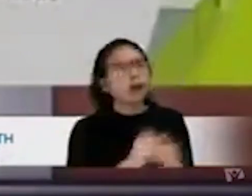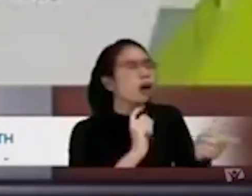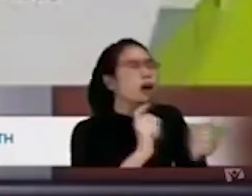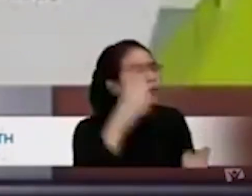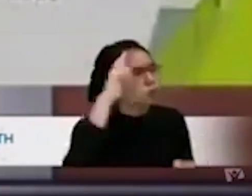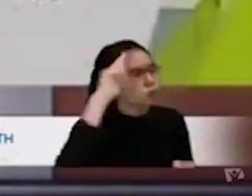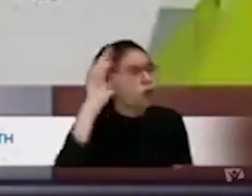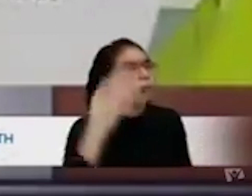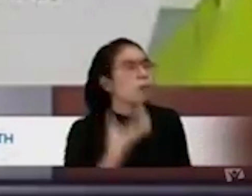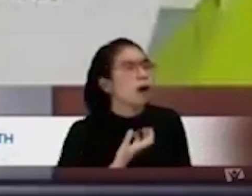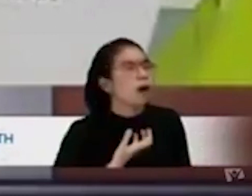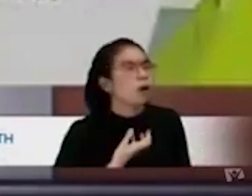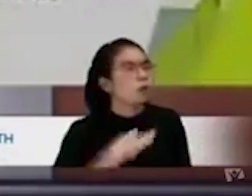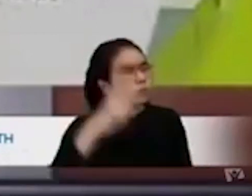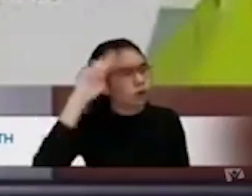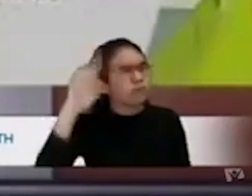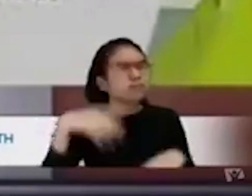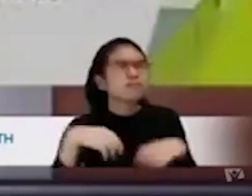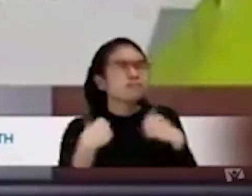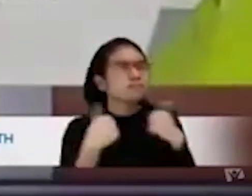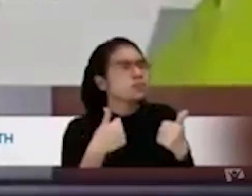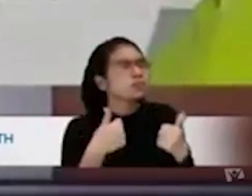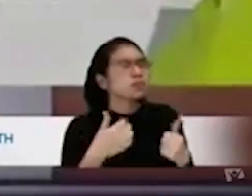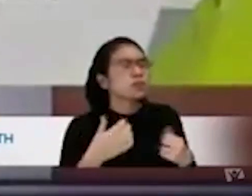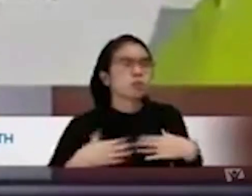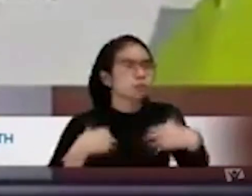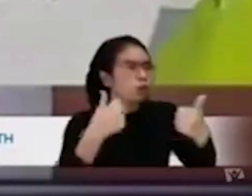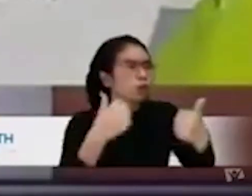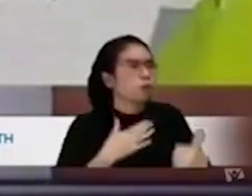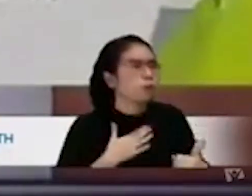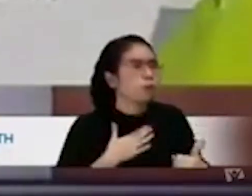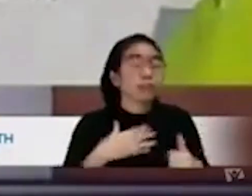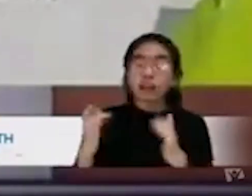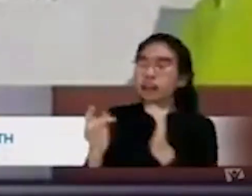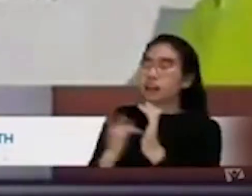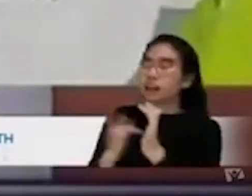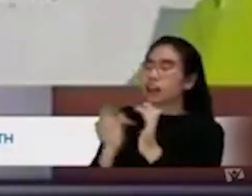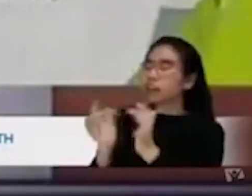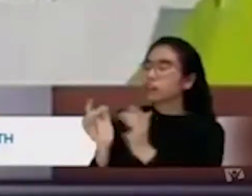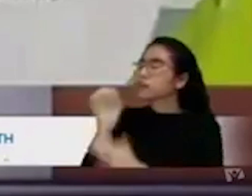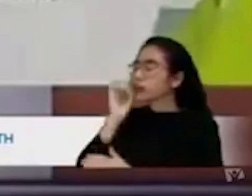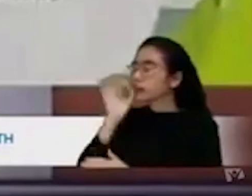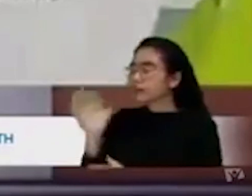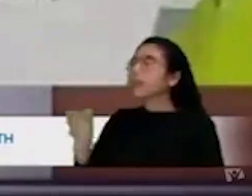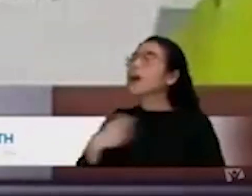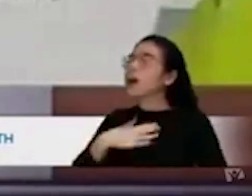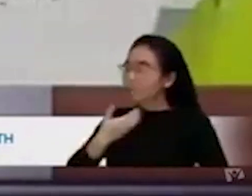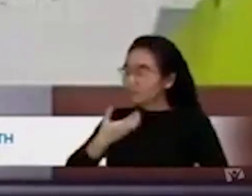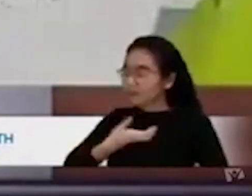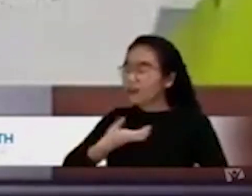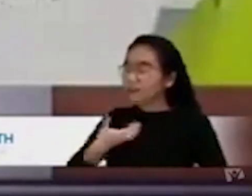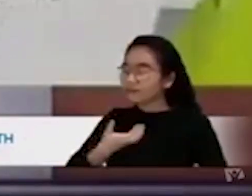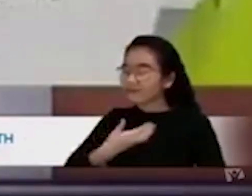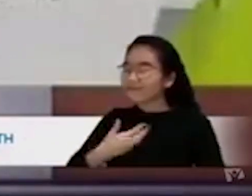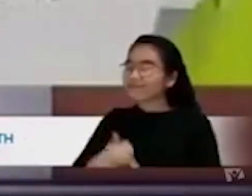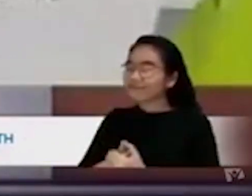mengulurkan tangannya, menjamah orang itu dan berkata, aku mau, jadilah engkau tahir. Seketika itu